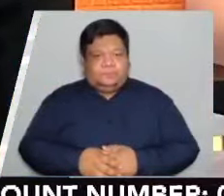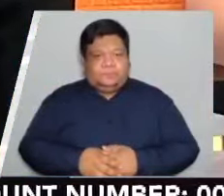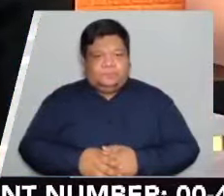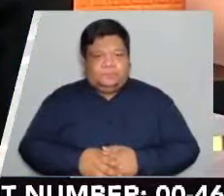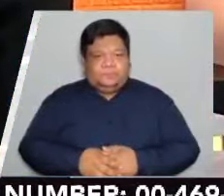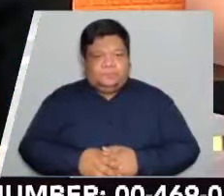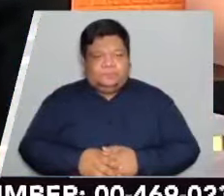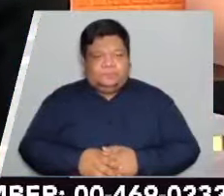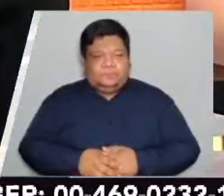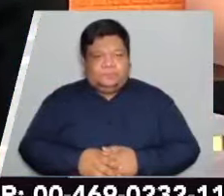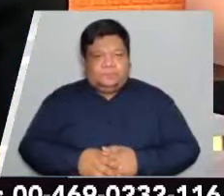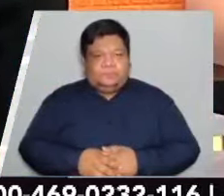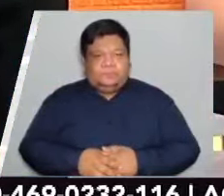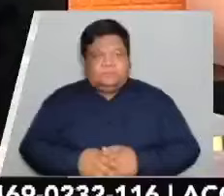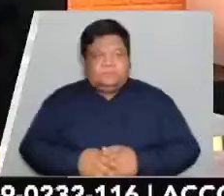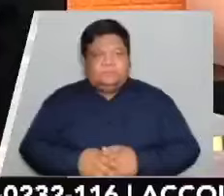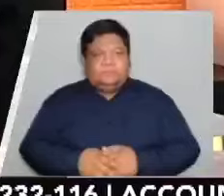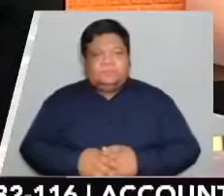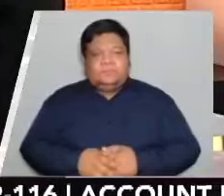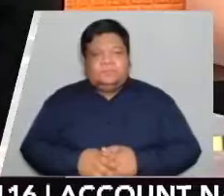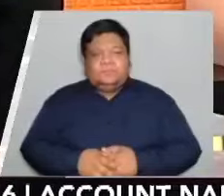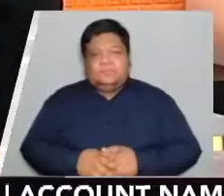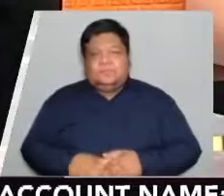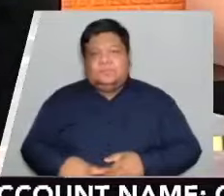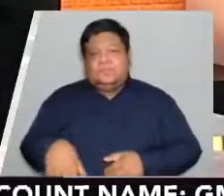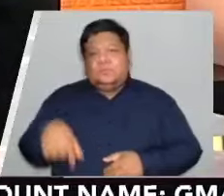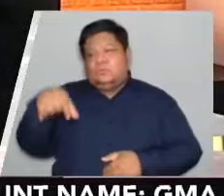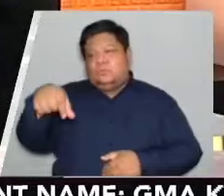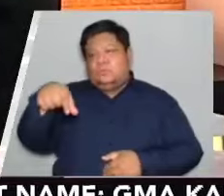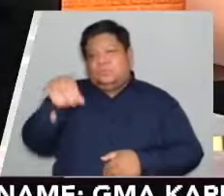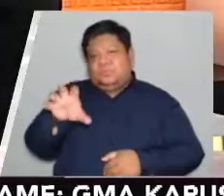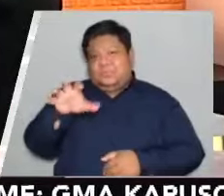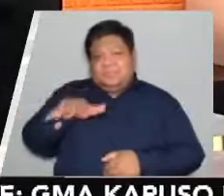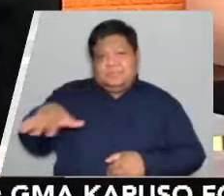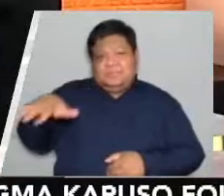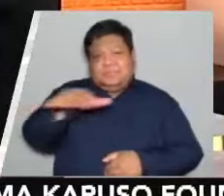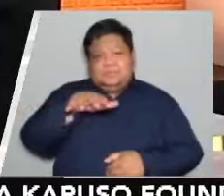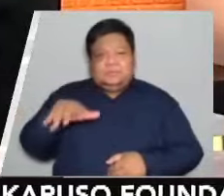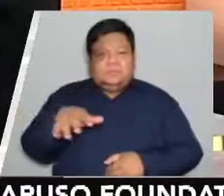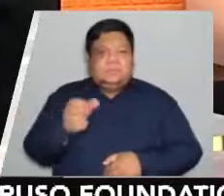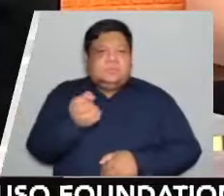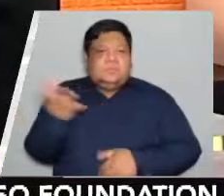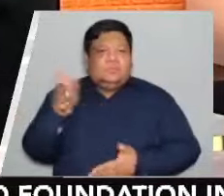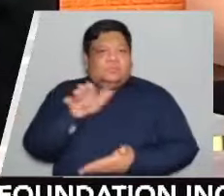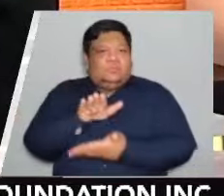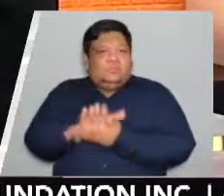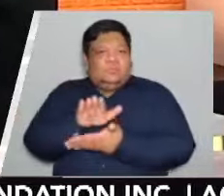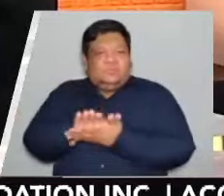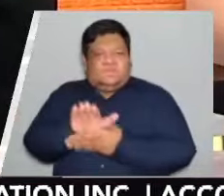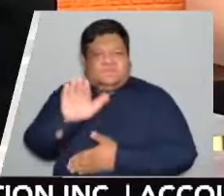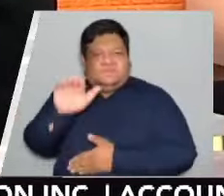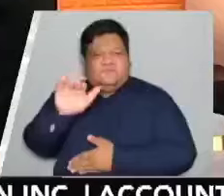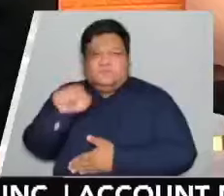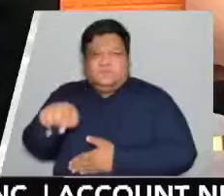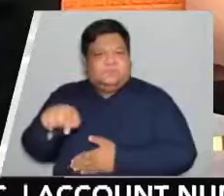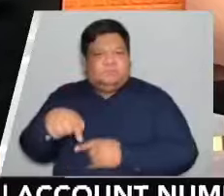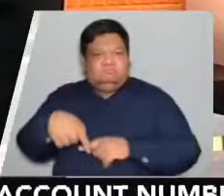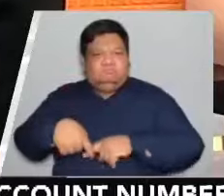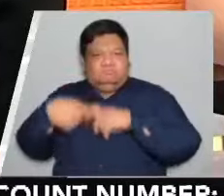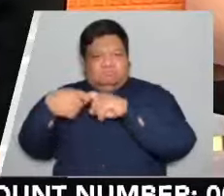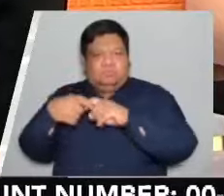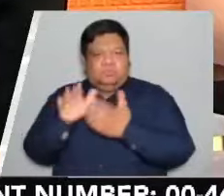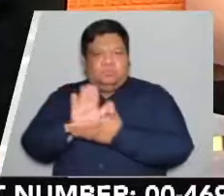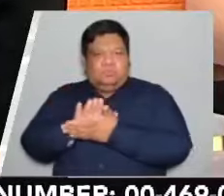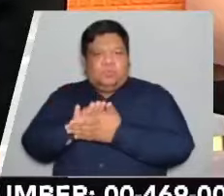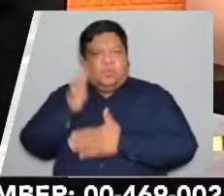labang paaralan sa Quezon City ang hindi muna makakapagsimula ng klase ngayong araw Dahil pa rin sa epekto ng habagat at bagyong karina sa